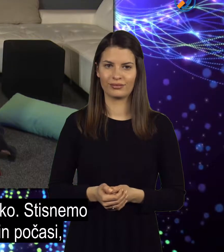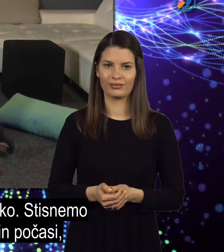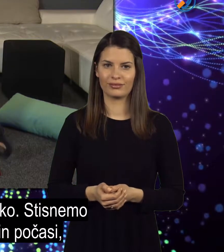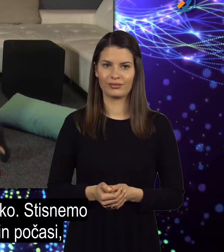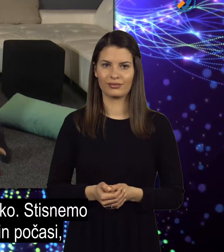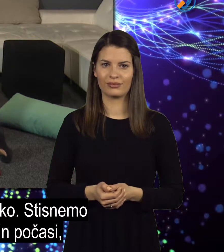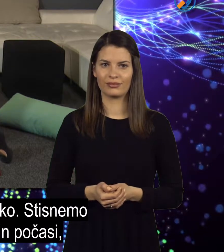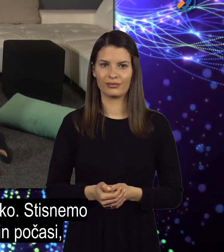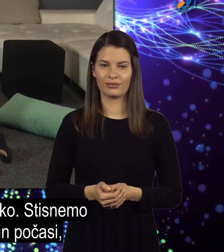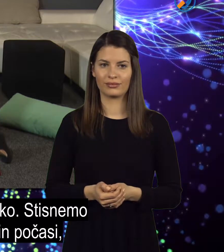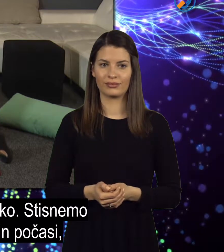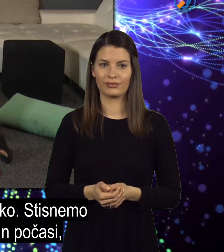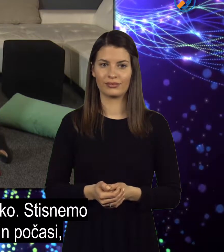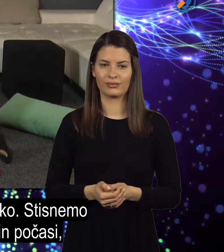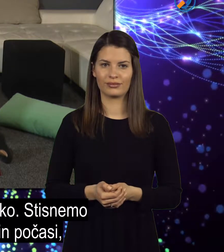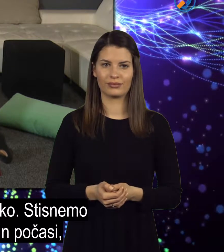Torej,